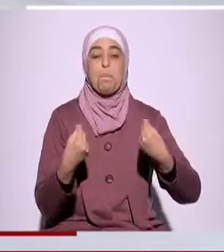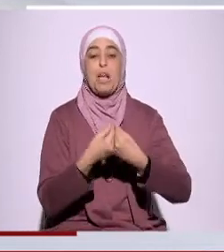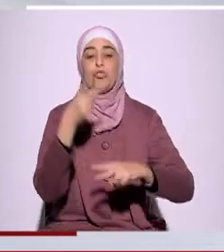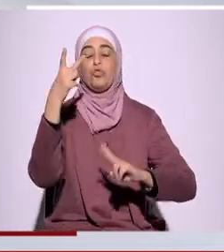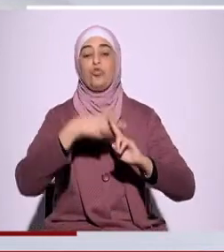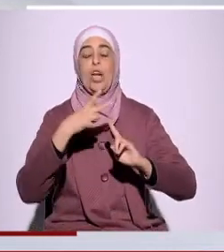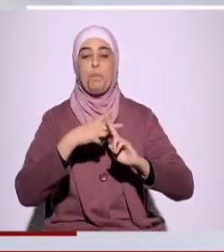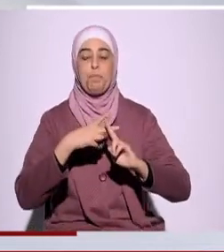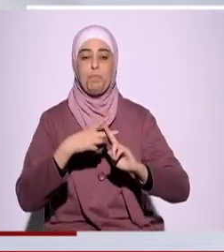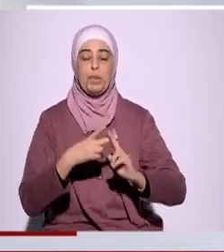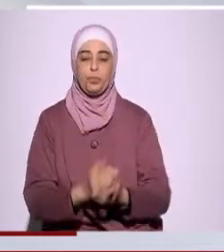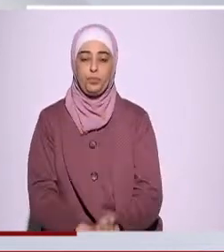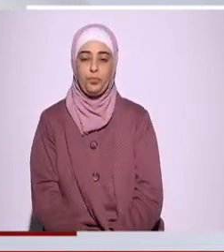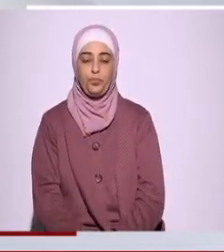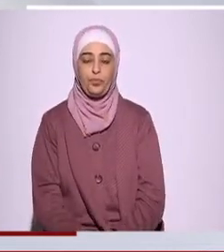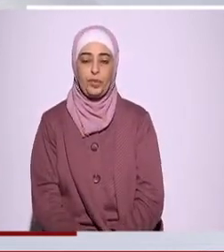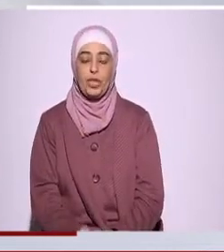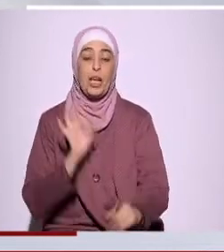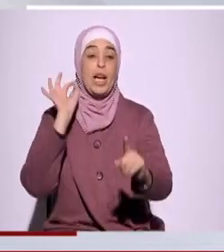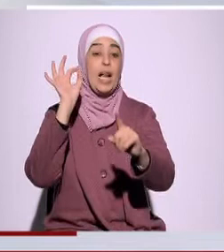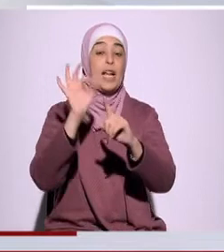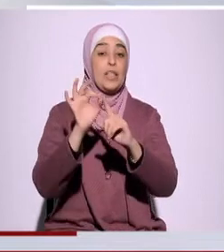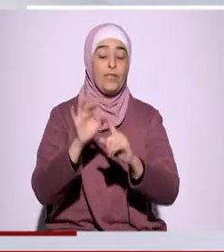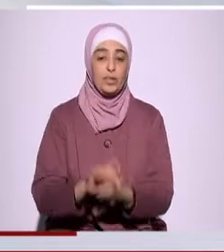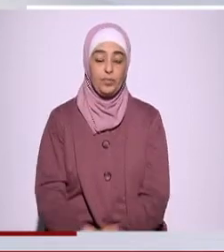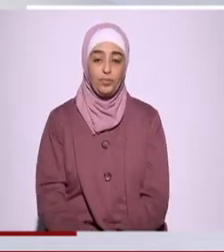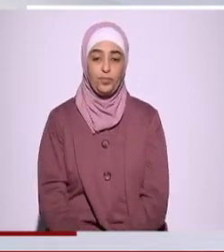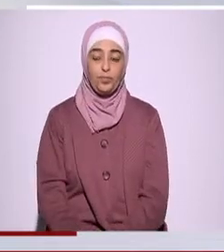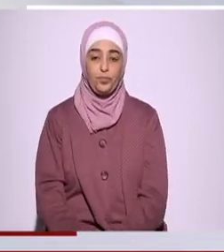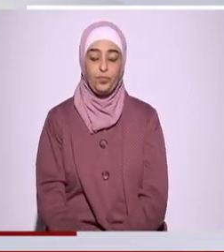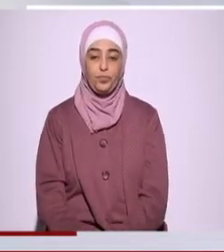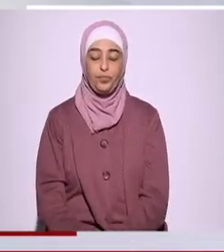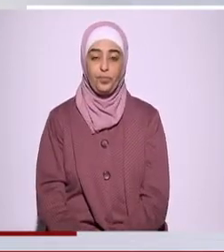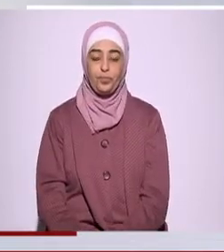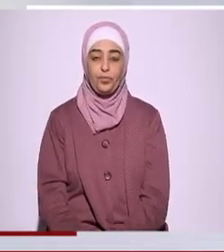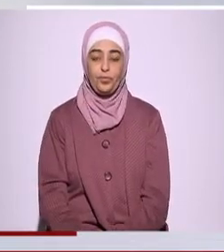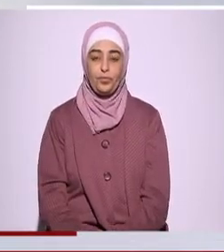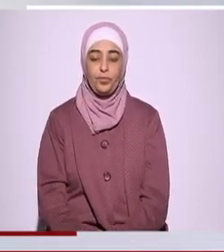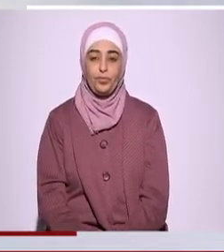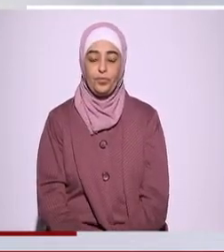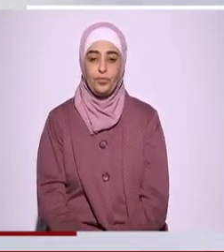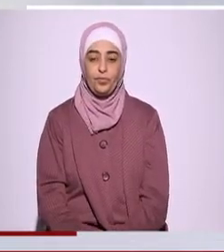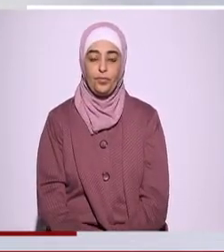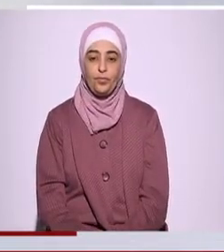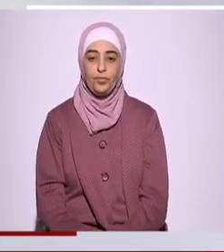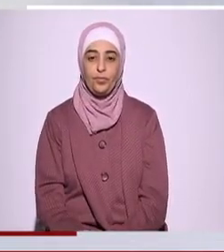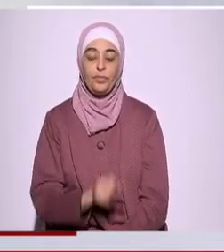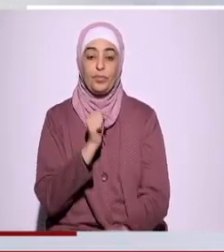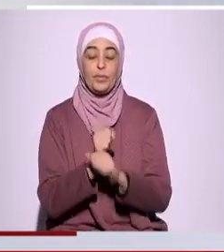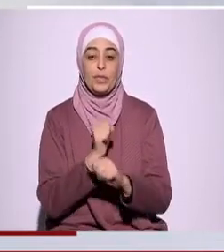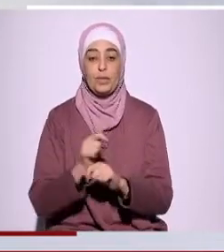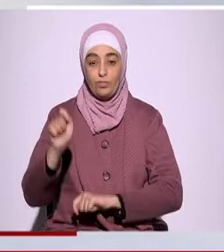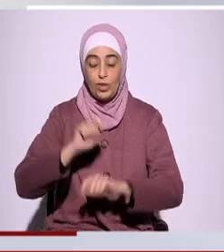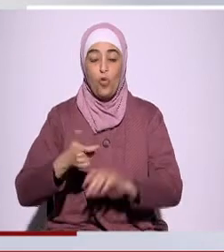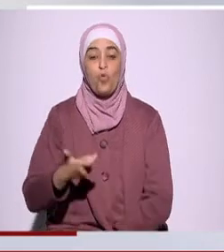السوداني، مع لجان المقاومة، من أجل اختلاع هذه المنظومة من جذورها وقيام دولة